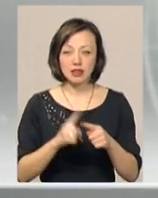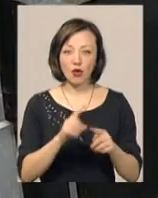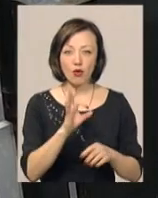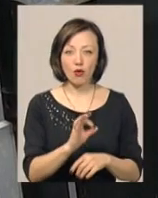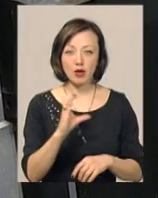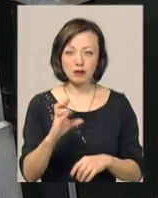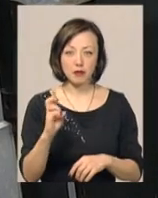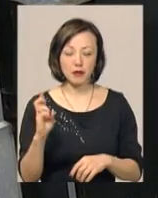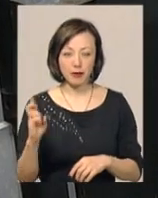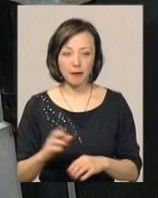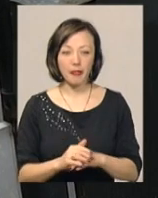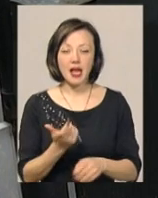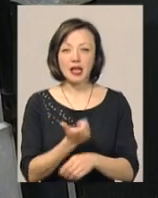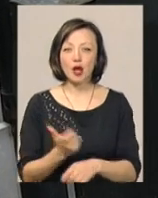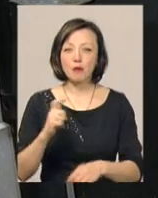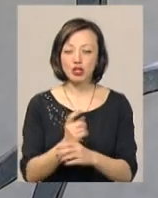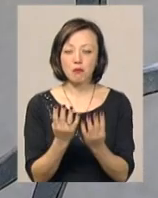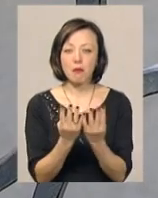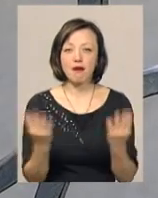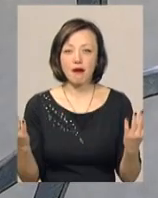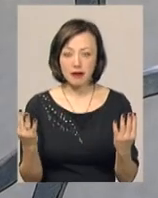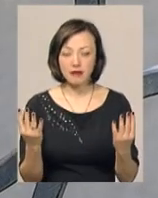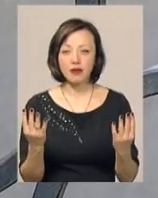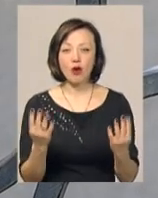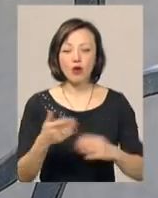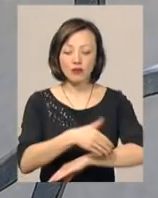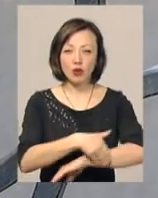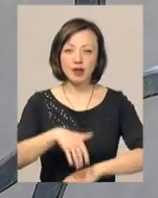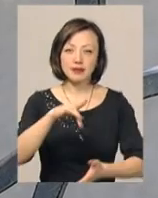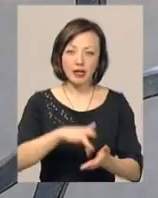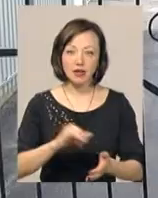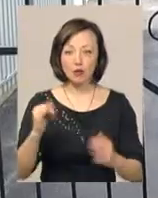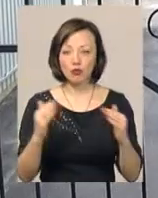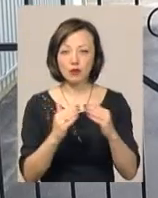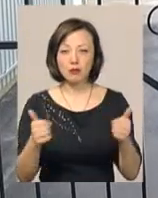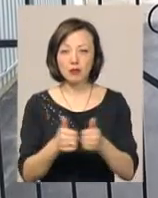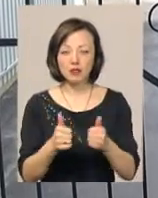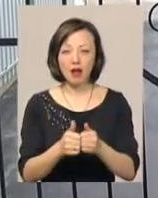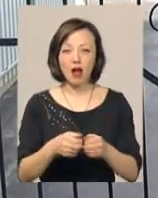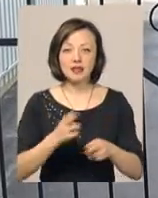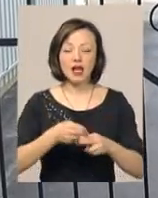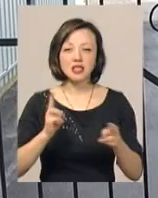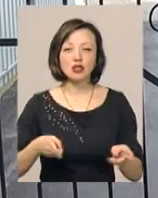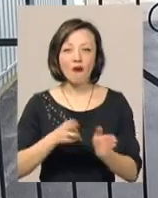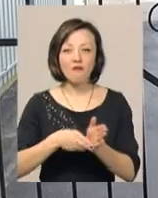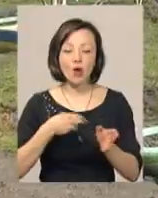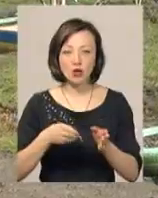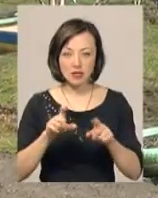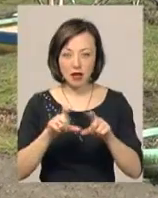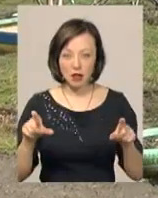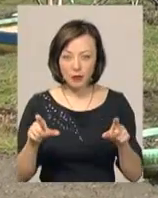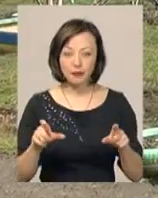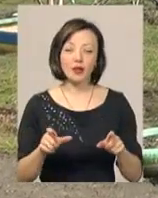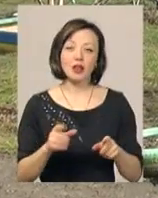ОСББ. Найбільше парканів, за інформацією хмельницьких комунальників, у дворах центру та будинках поблизу залізничного вокзалу. У профільному